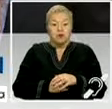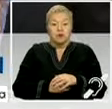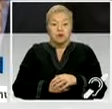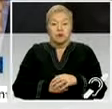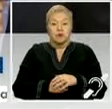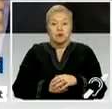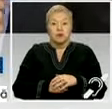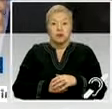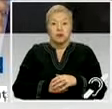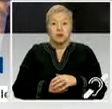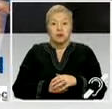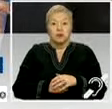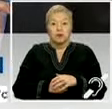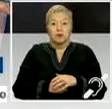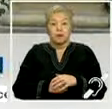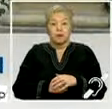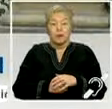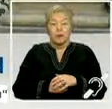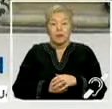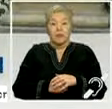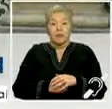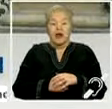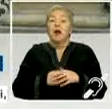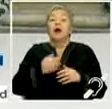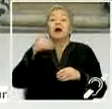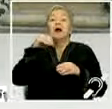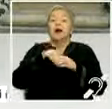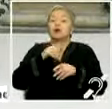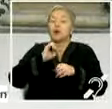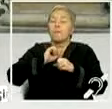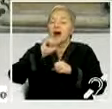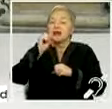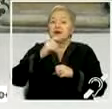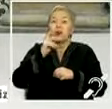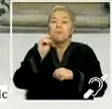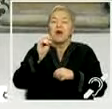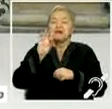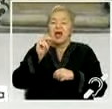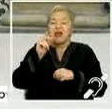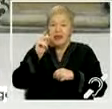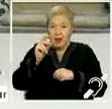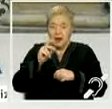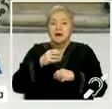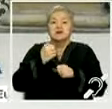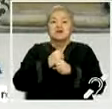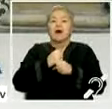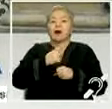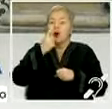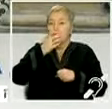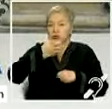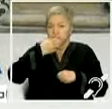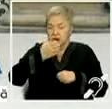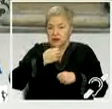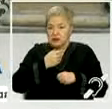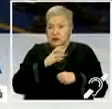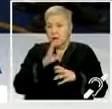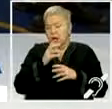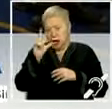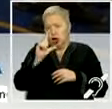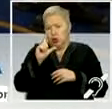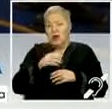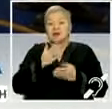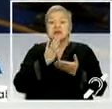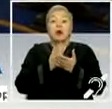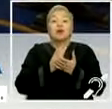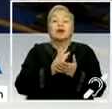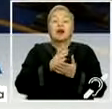bun găsit. Urmează ca în Partidul Social Democrat să aibă loc o ședință, cel mai probabil luni, pentru a stabili cine